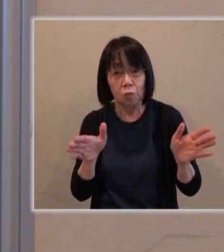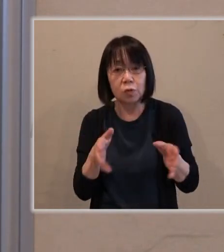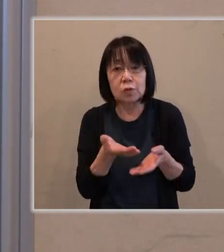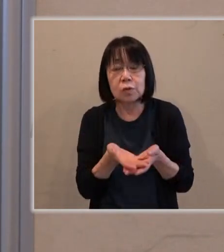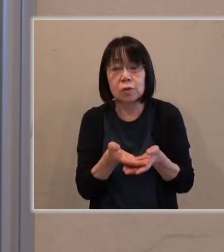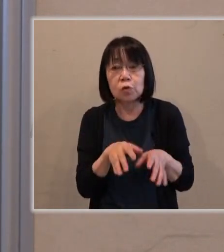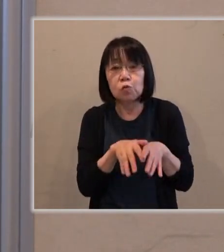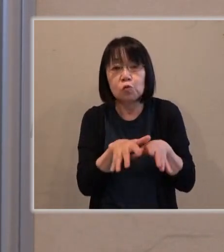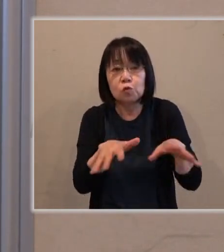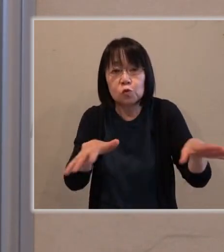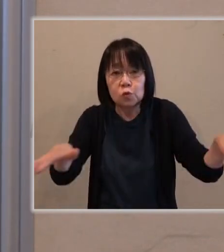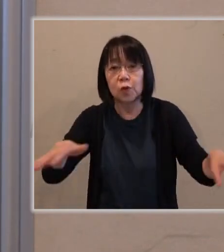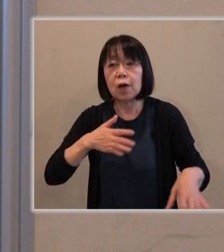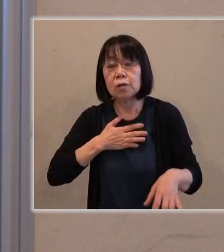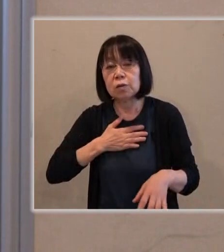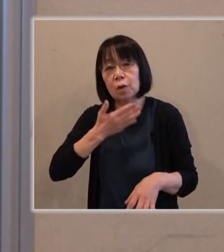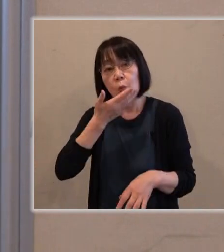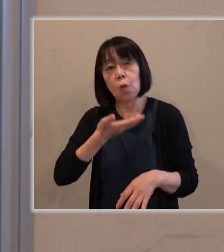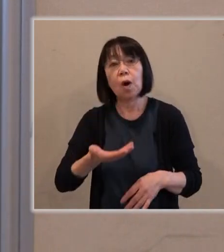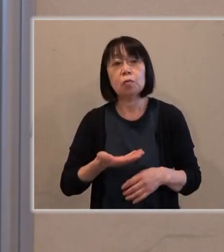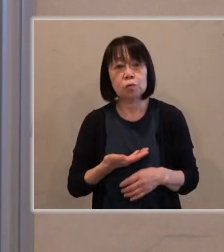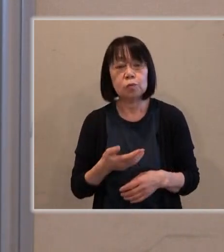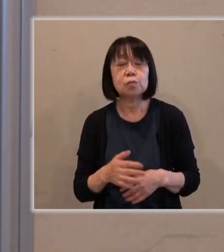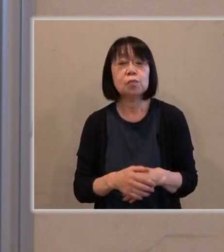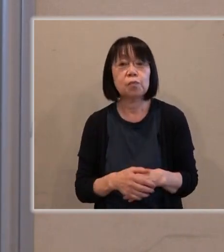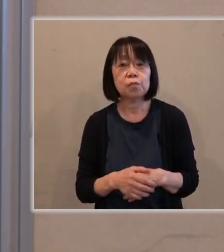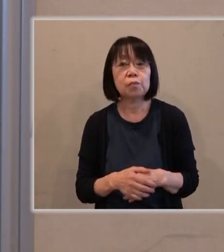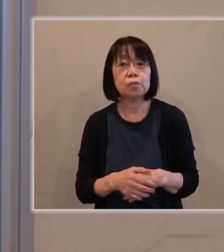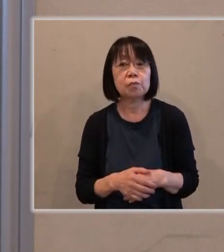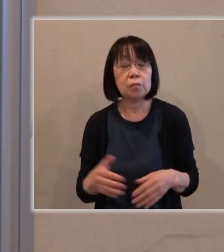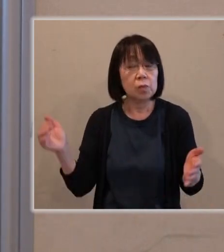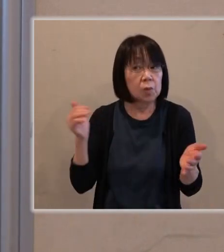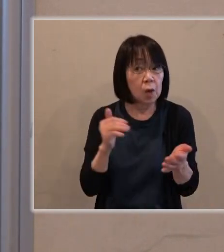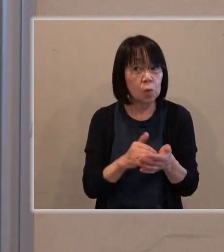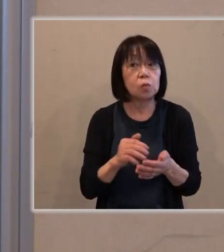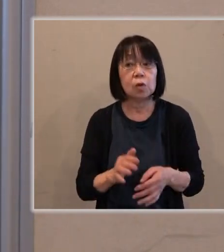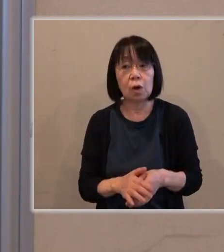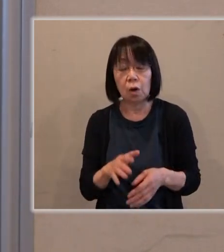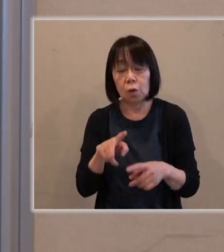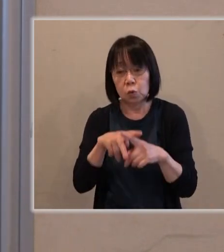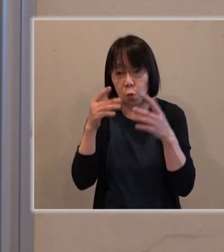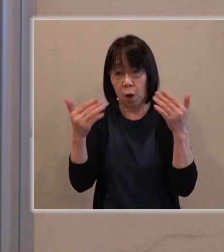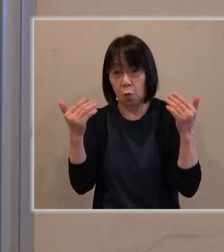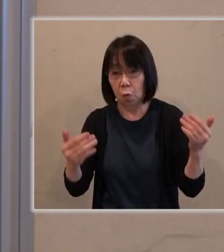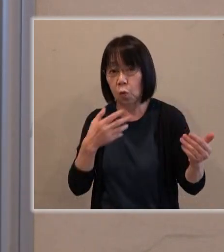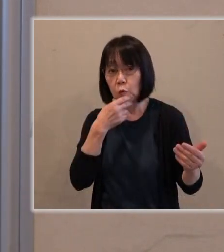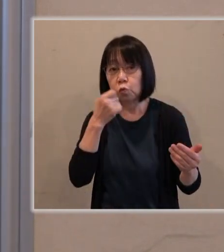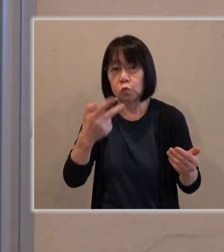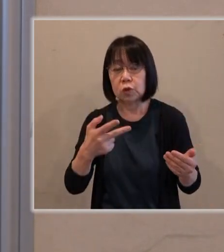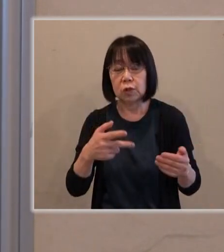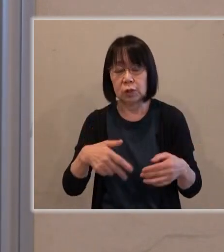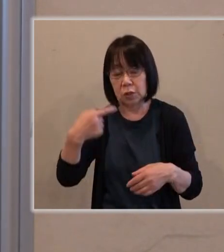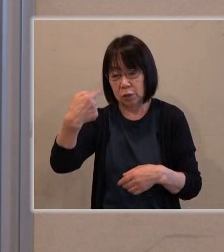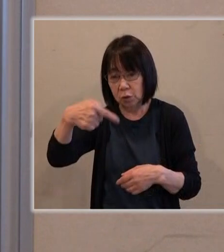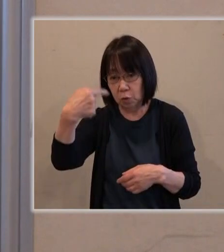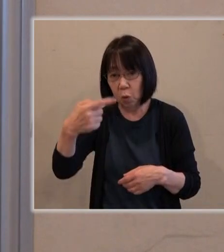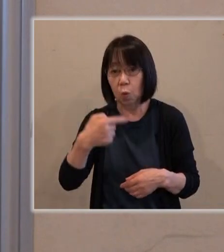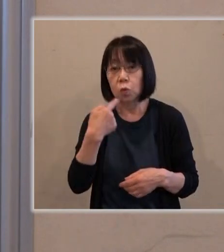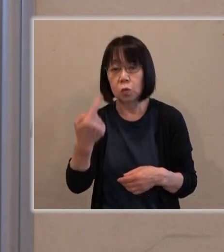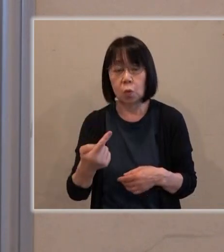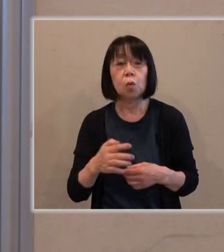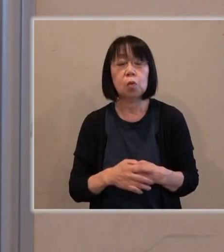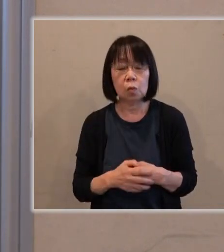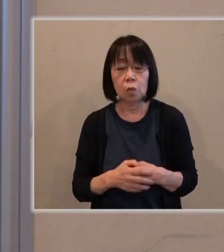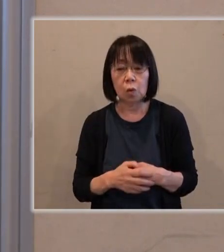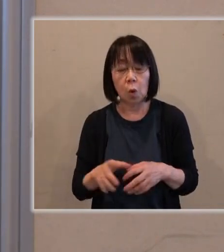あ、最後に一つ、最後っていうか一つね、私小学校の福祉事業に行くと子どもたちに障害のある人どう